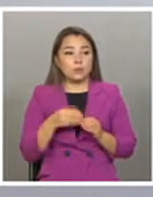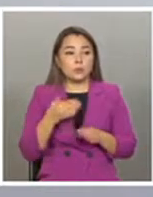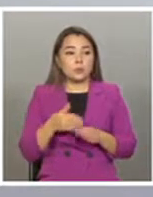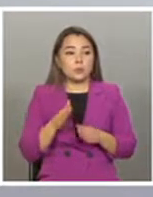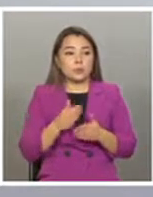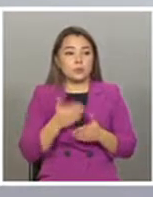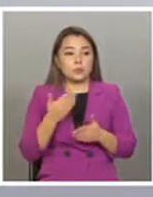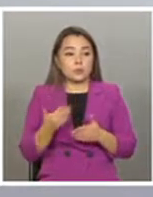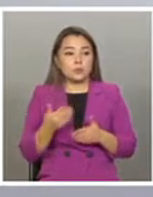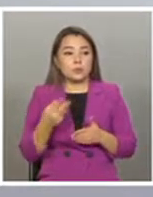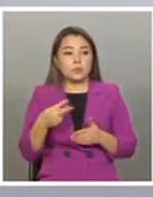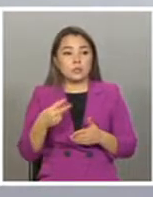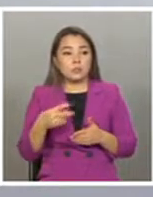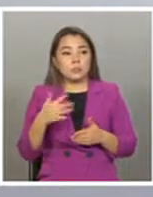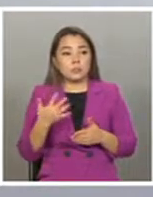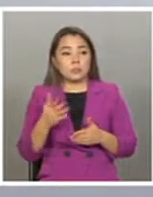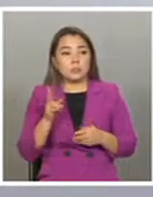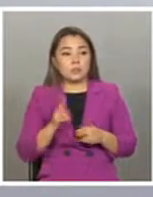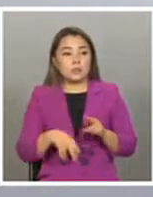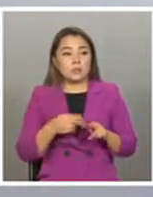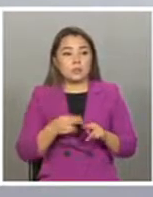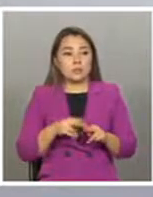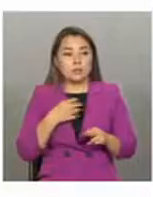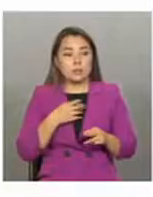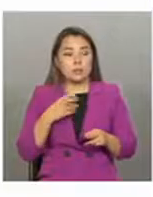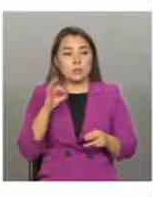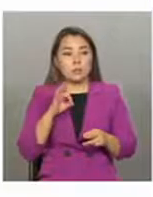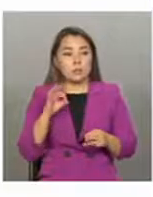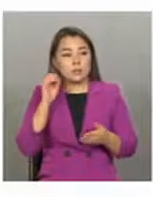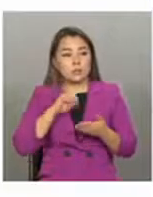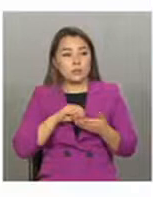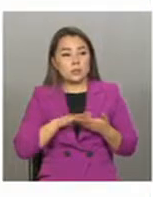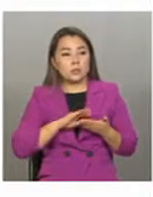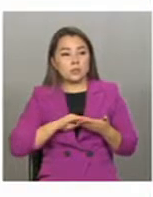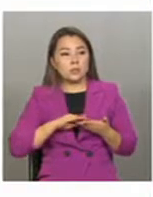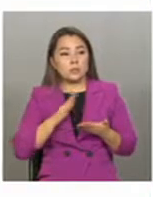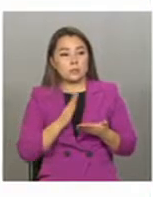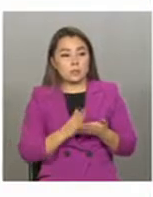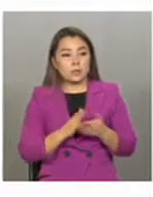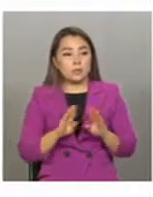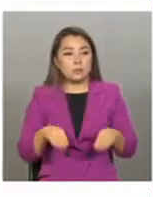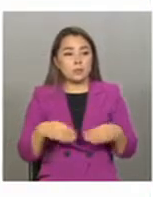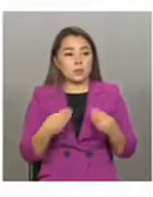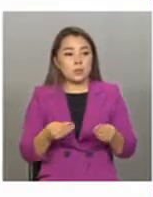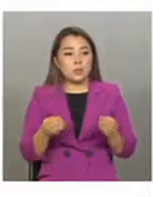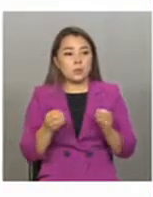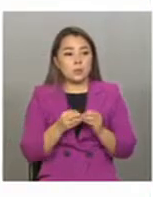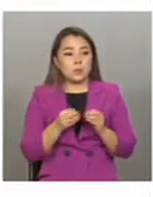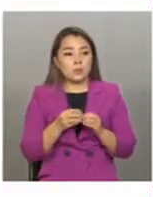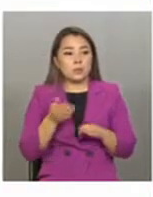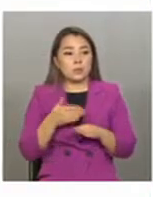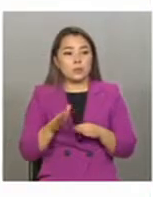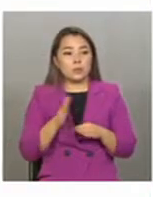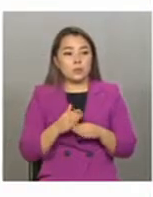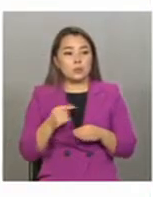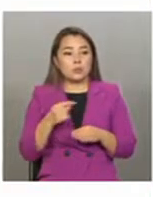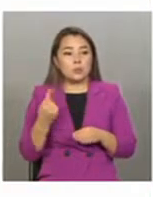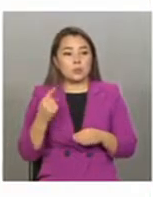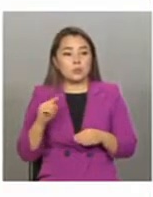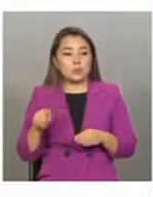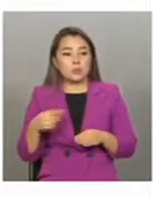жерде де 25-тен кейін қажетінше 0 цифрларын тіркейміз, сонда берілген ондық бөлшек минус 1